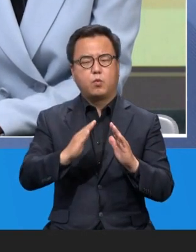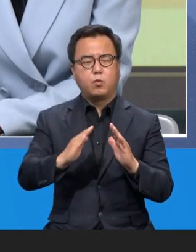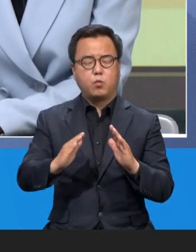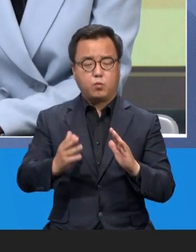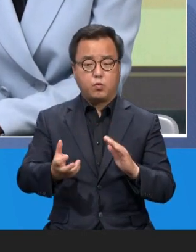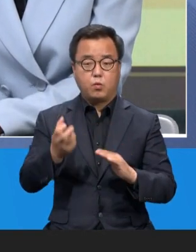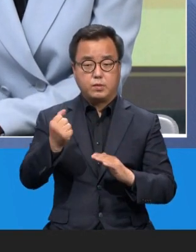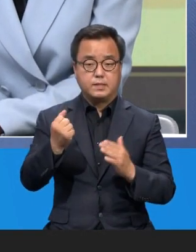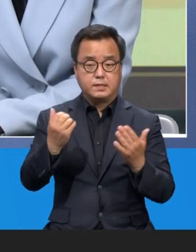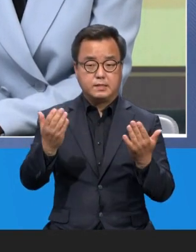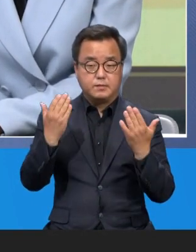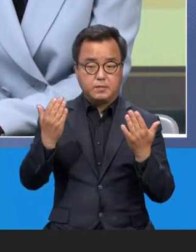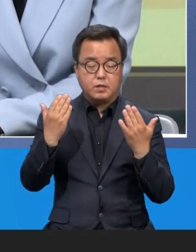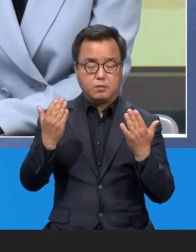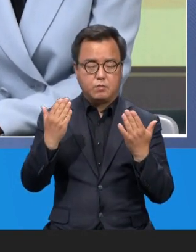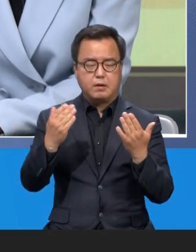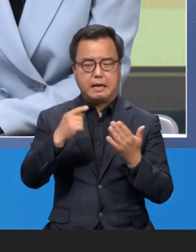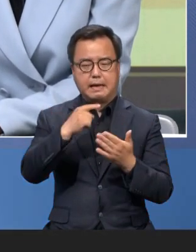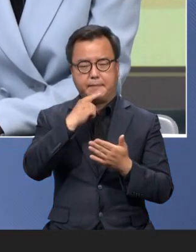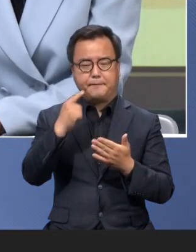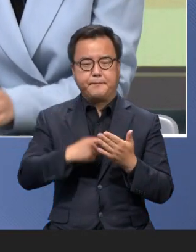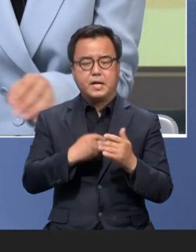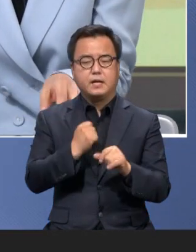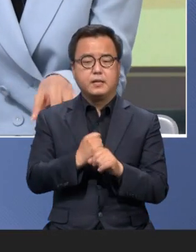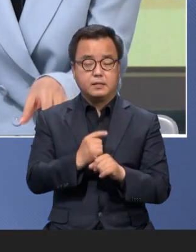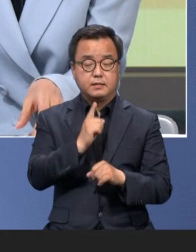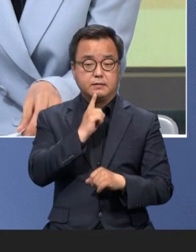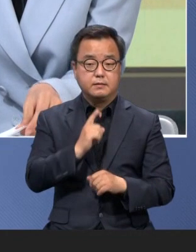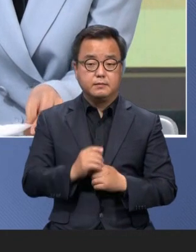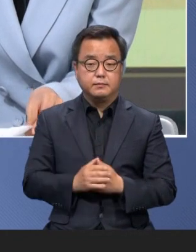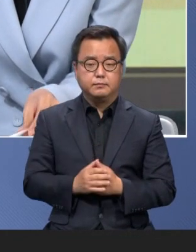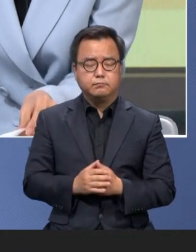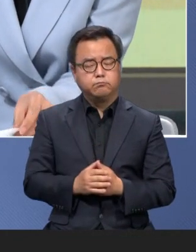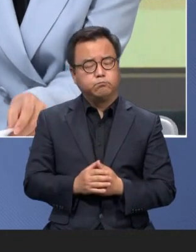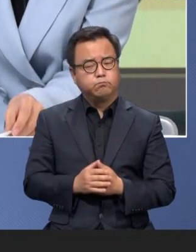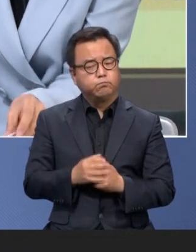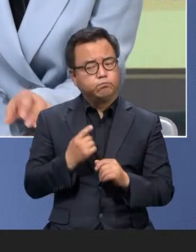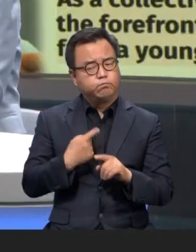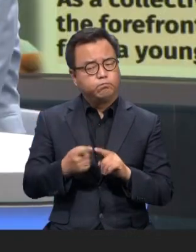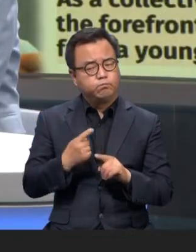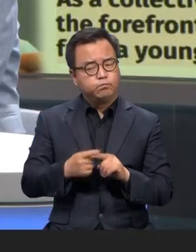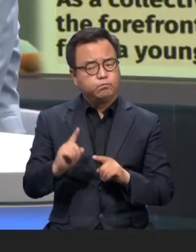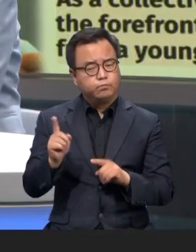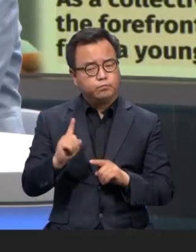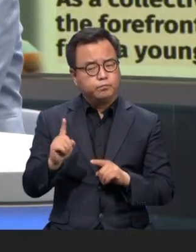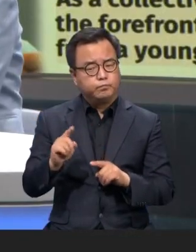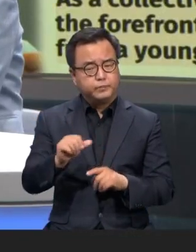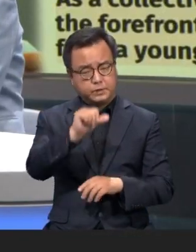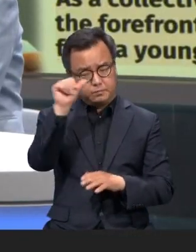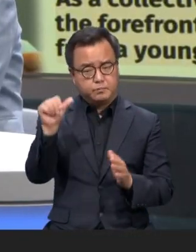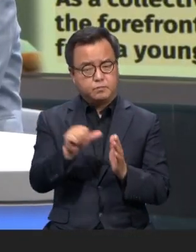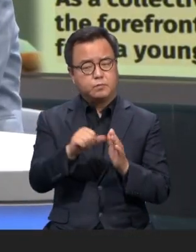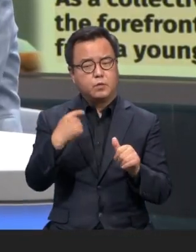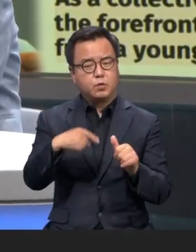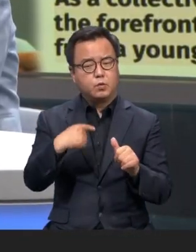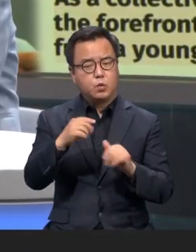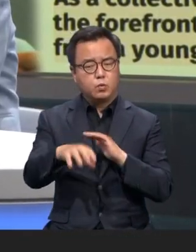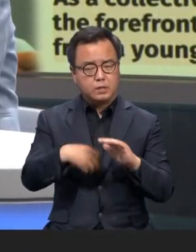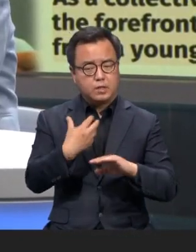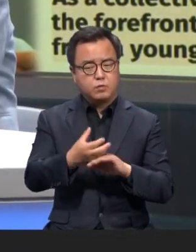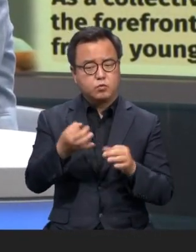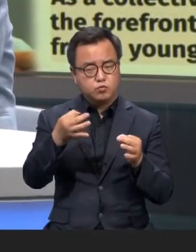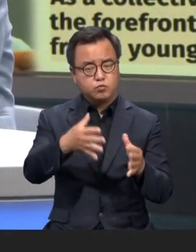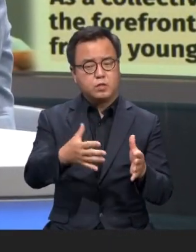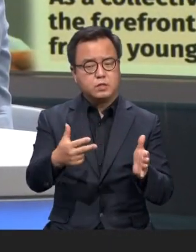입혔다는 비평가들의 목소리를 전했습니다 근데 이런 평가가 그럼 일생을 좀 교육 교육에 투자 해왔던 게이츠 재단